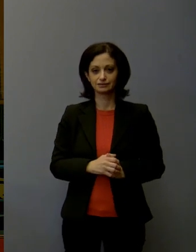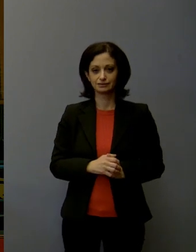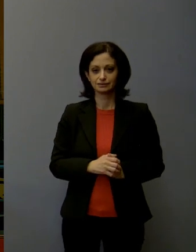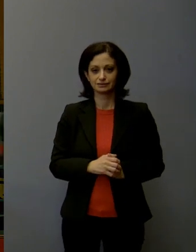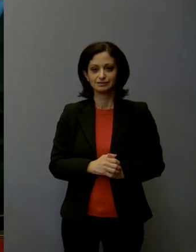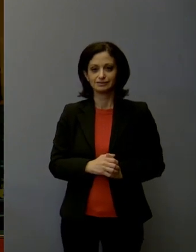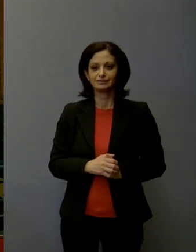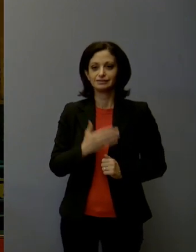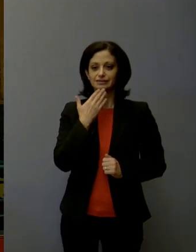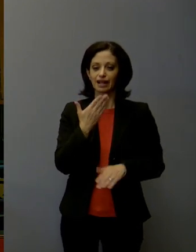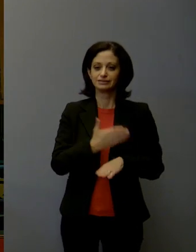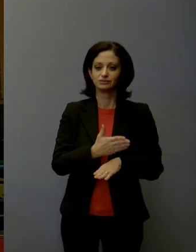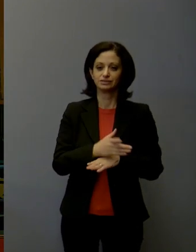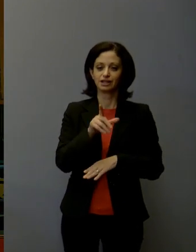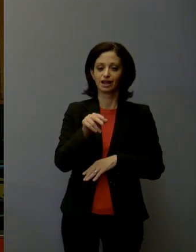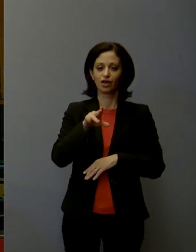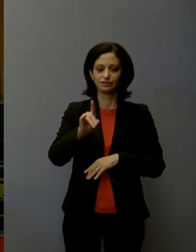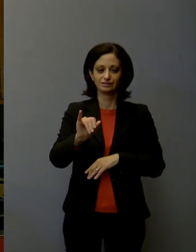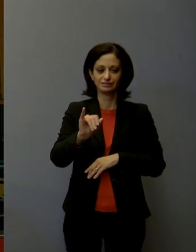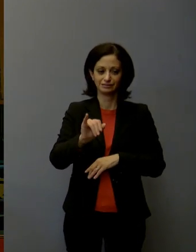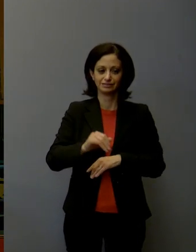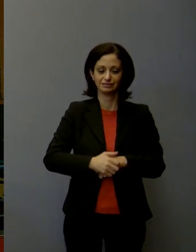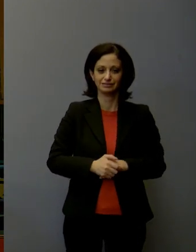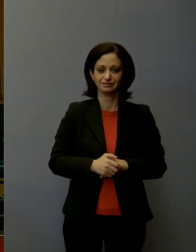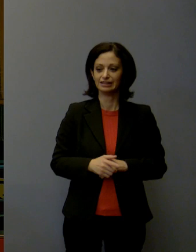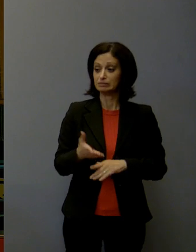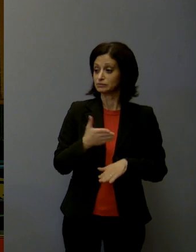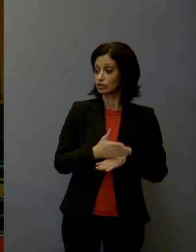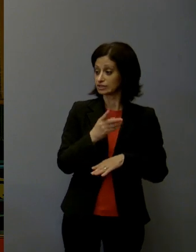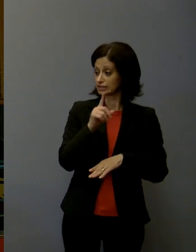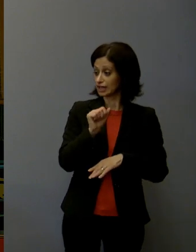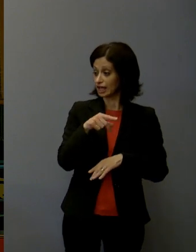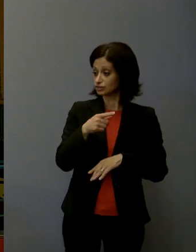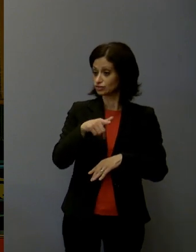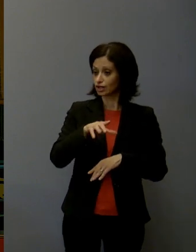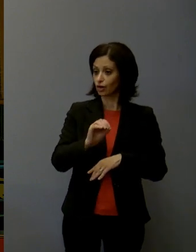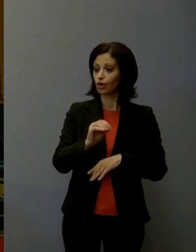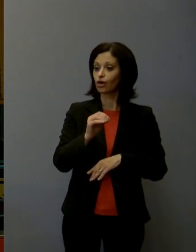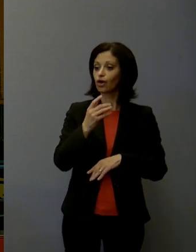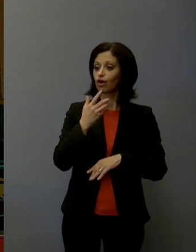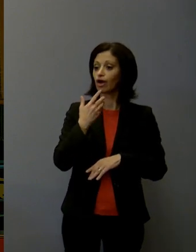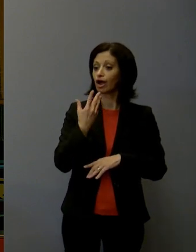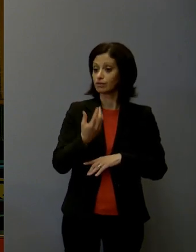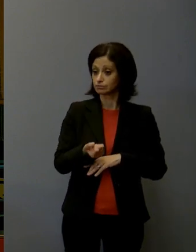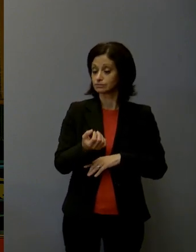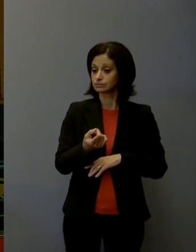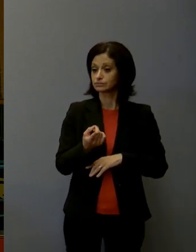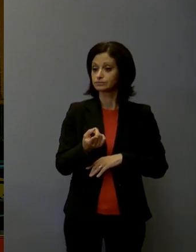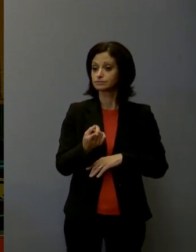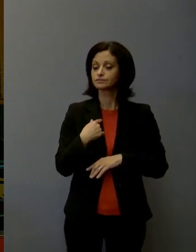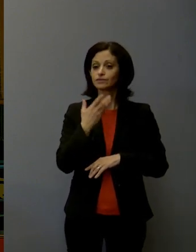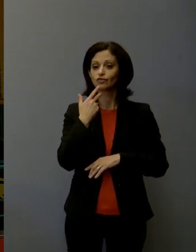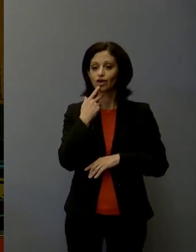Grazie consigliera Lodi se il consigliere D'Angelo lo consente volevo